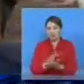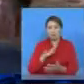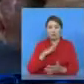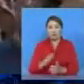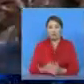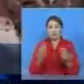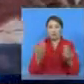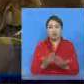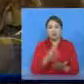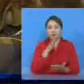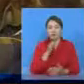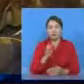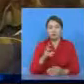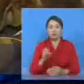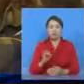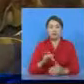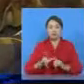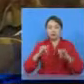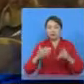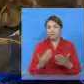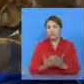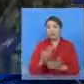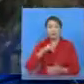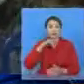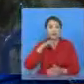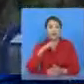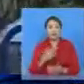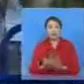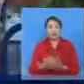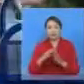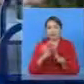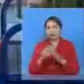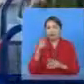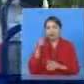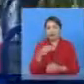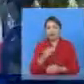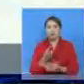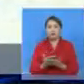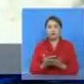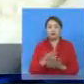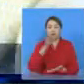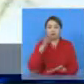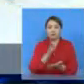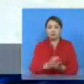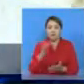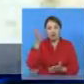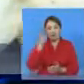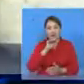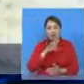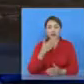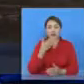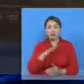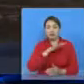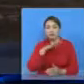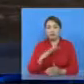артты. Қазіргі таңда инфрақұрылымның дамуы басты назарда. Сонымен қатар ауыл шаруашылығы мен өнеркәсіп саласына жауапты білгір маман иелеріне сұраныс